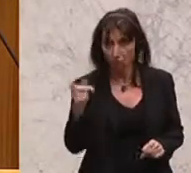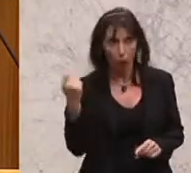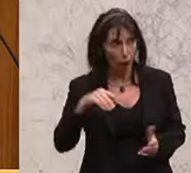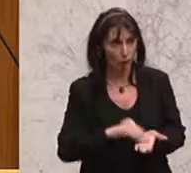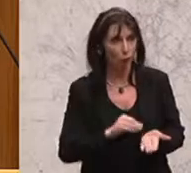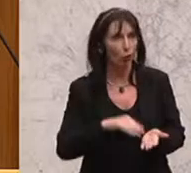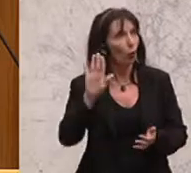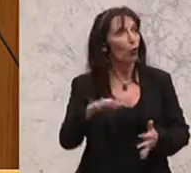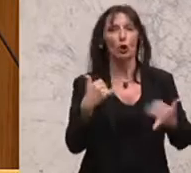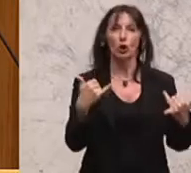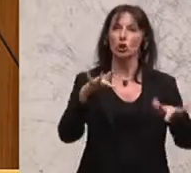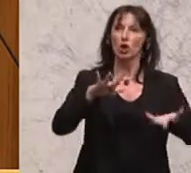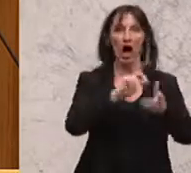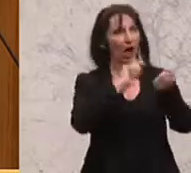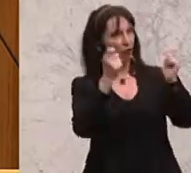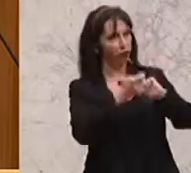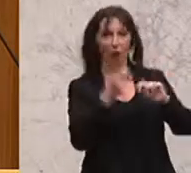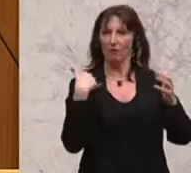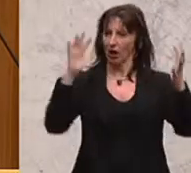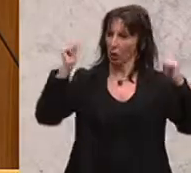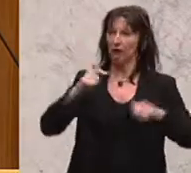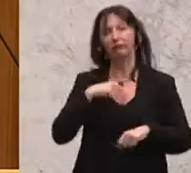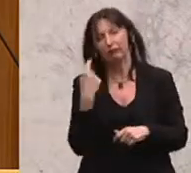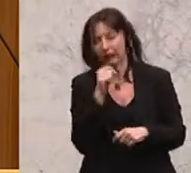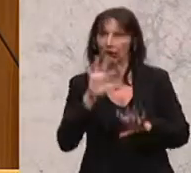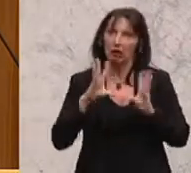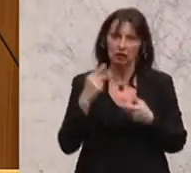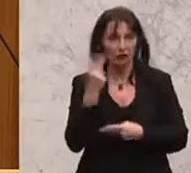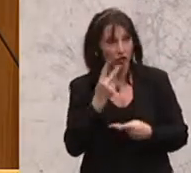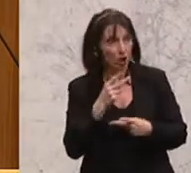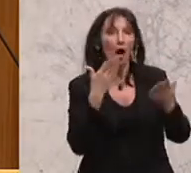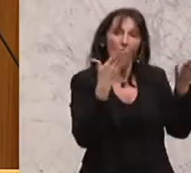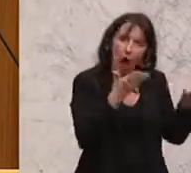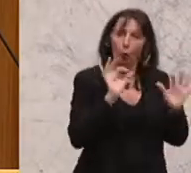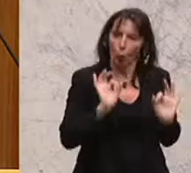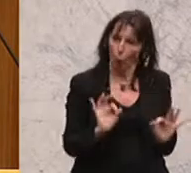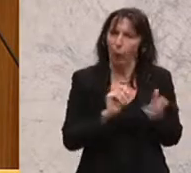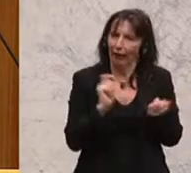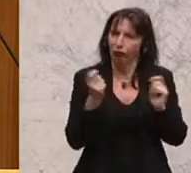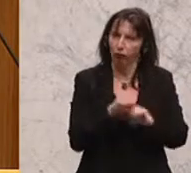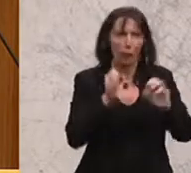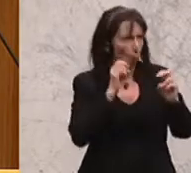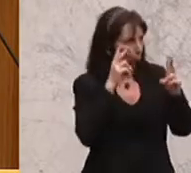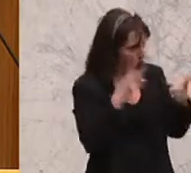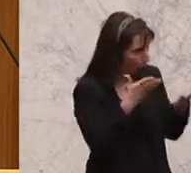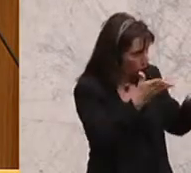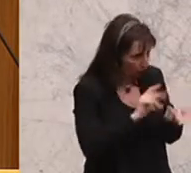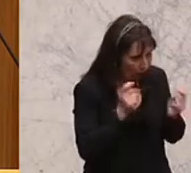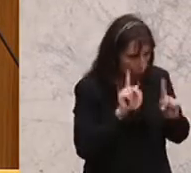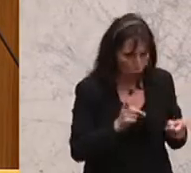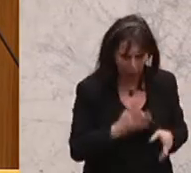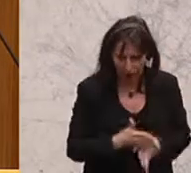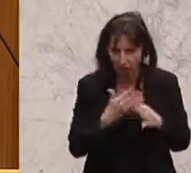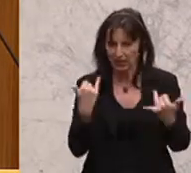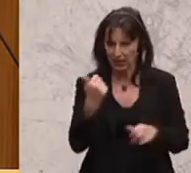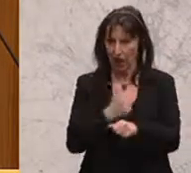eine wunderbare Reform, ein Kompromiss. Wir waren nicht mit allem einverstanden, aber eine satte Reform, die jetzt eigentlich dazu führen hätte sollen, gut arbeiten